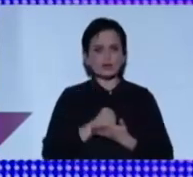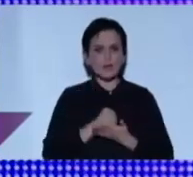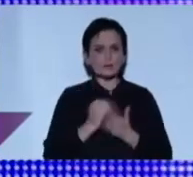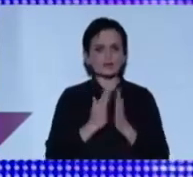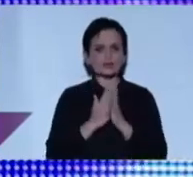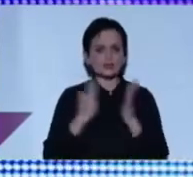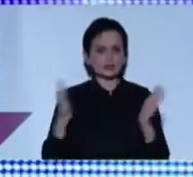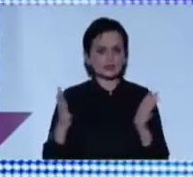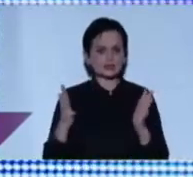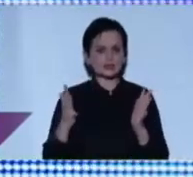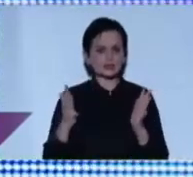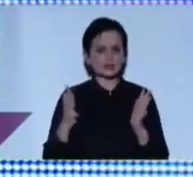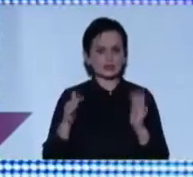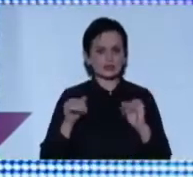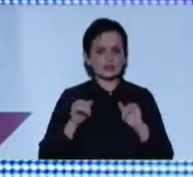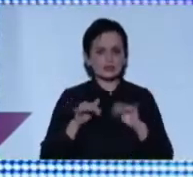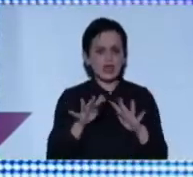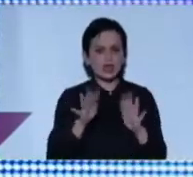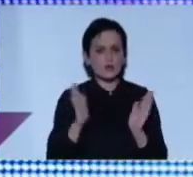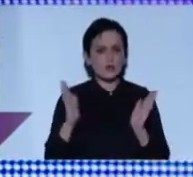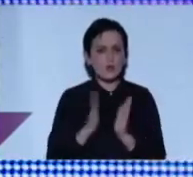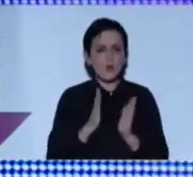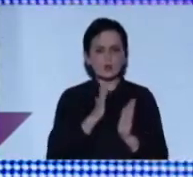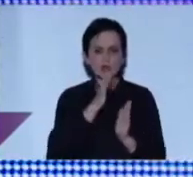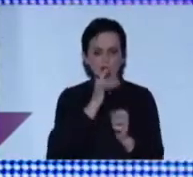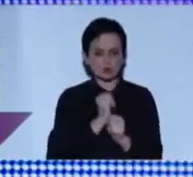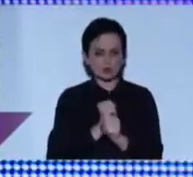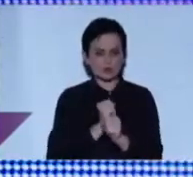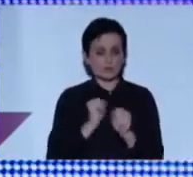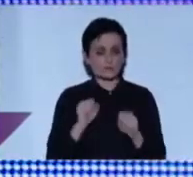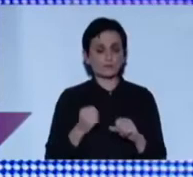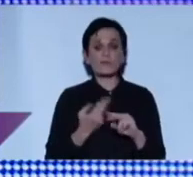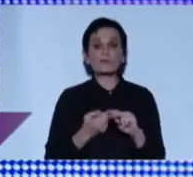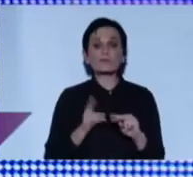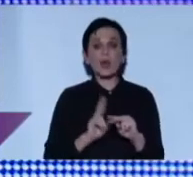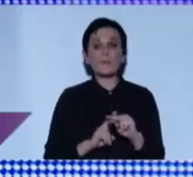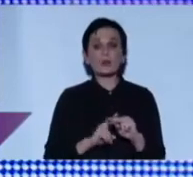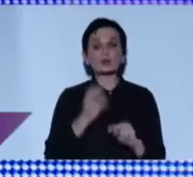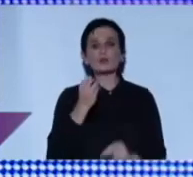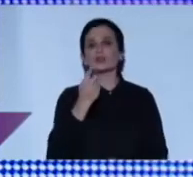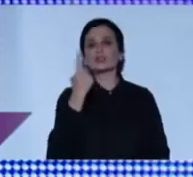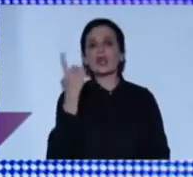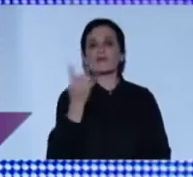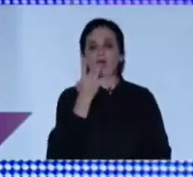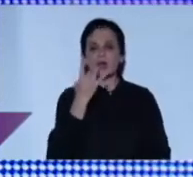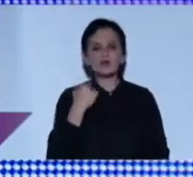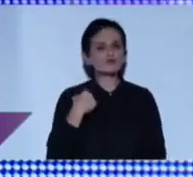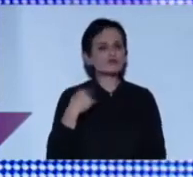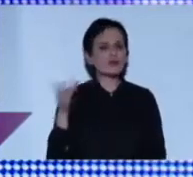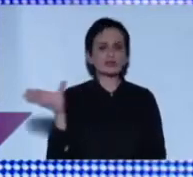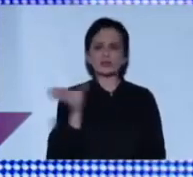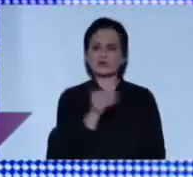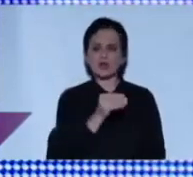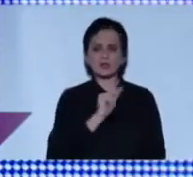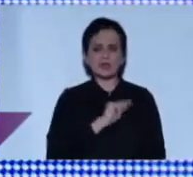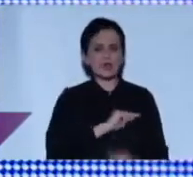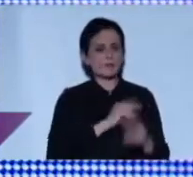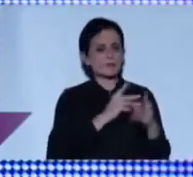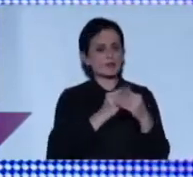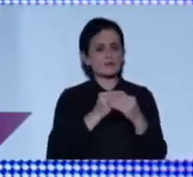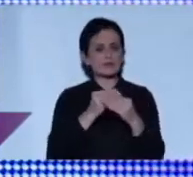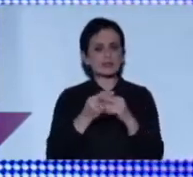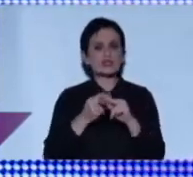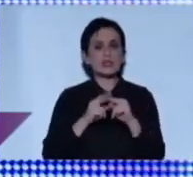საქმის მოკლე დროში გაკეთება. ამიტომ კიდევ ერთხელ ყველასთან ვითანამშრომლებთ იმ